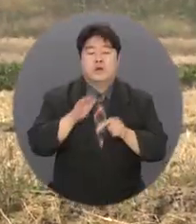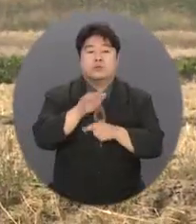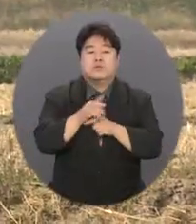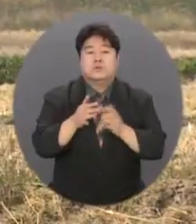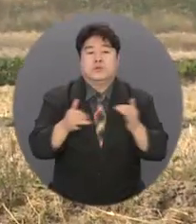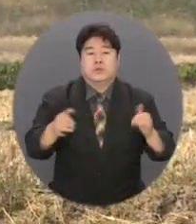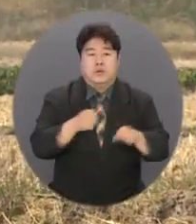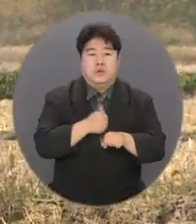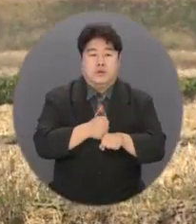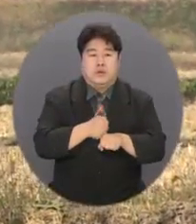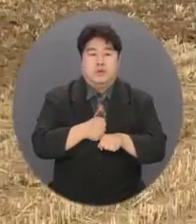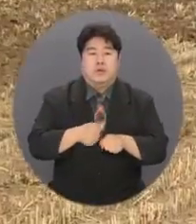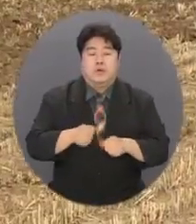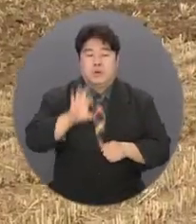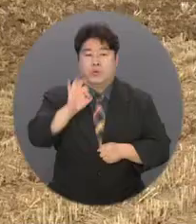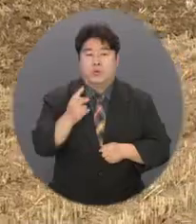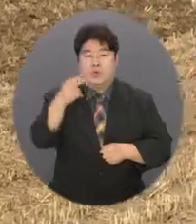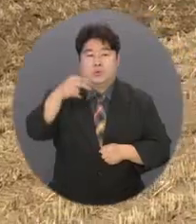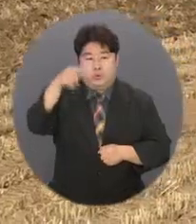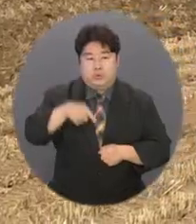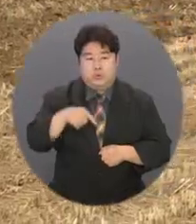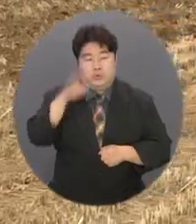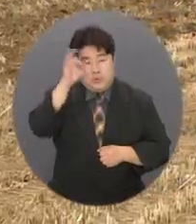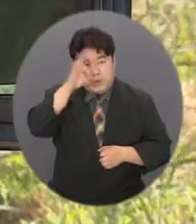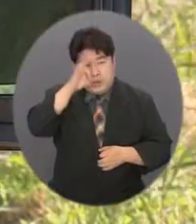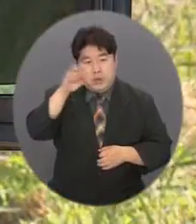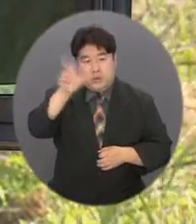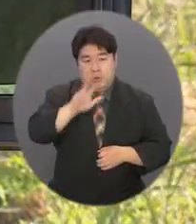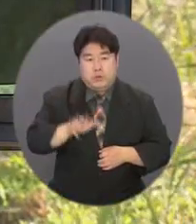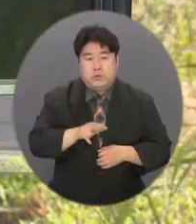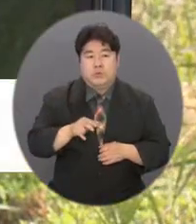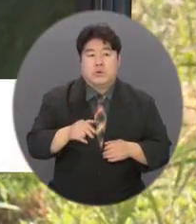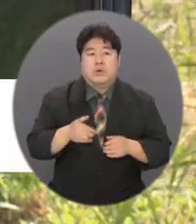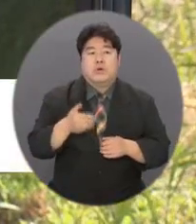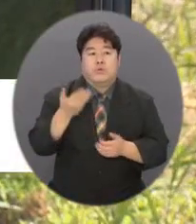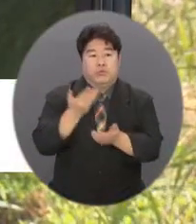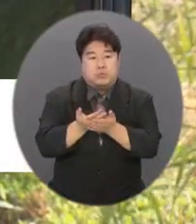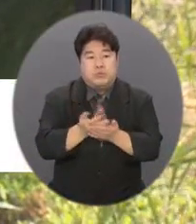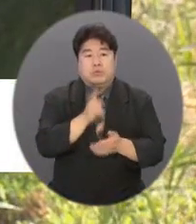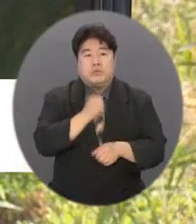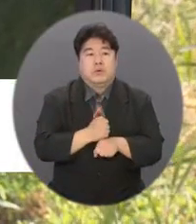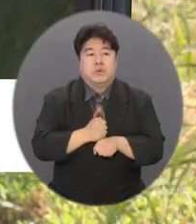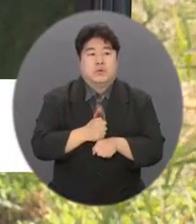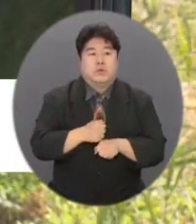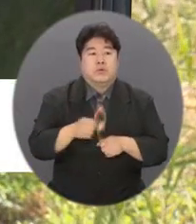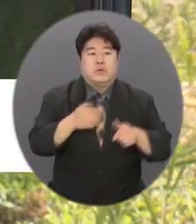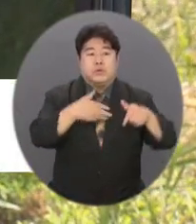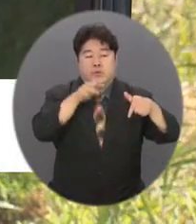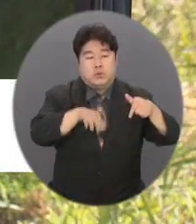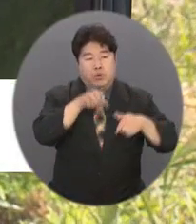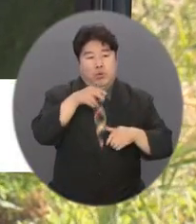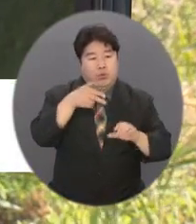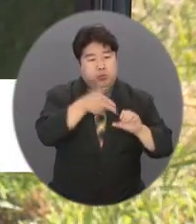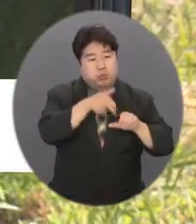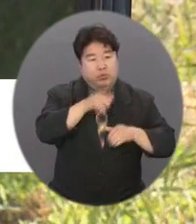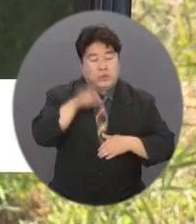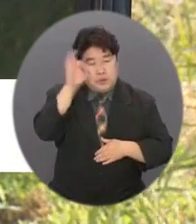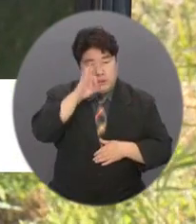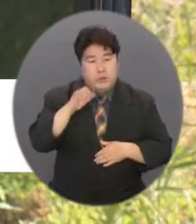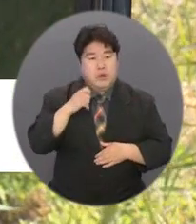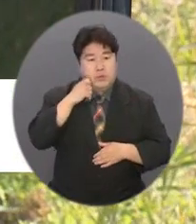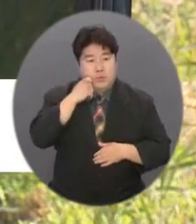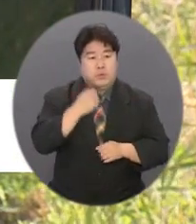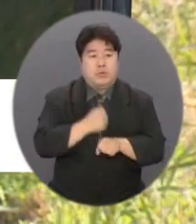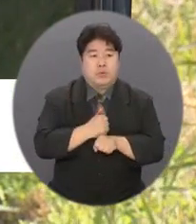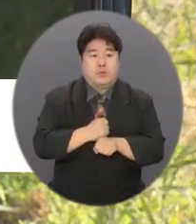요소를 구하려 전국 곳곳에 손을 내밀고 있고 까인 전 최소 에서도 구입을 할 수 없고 대해서 에